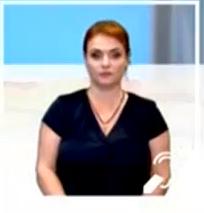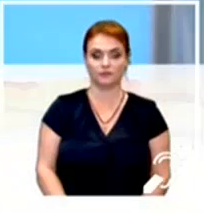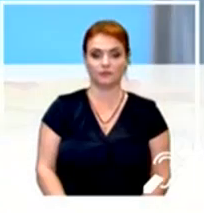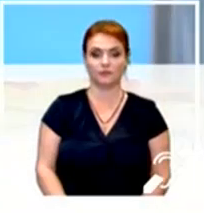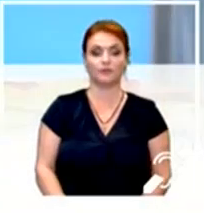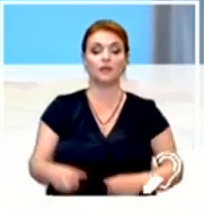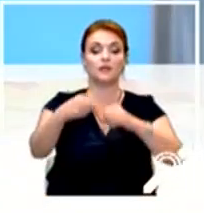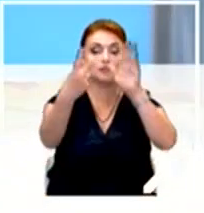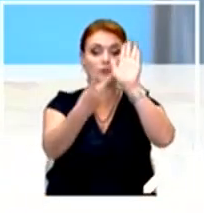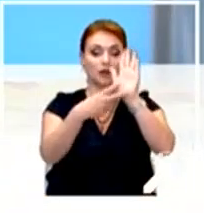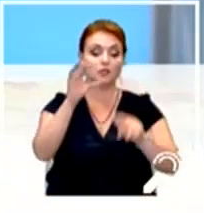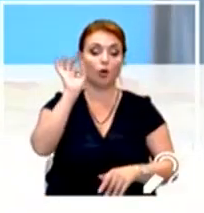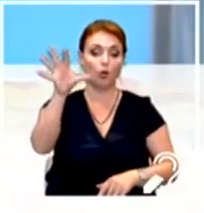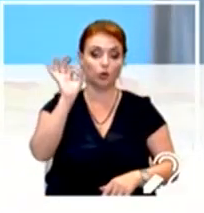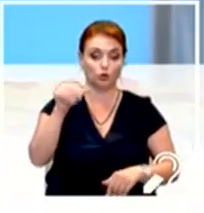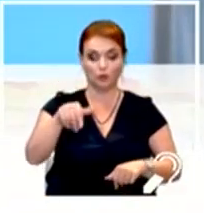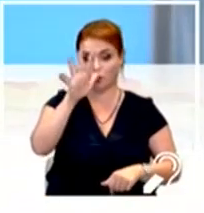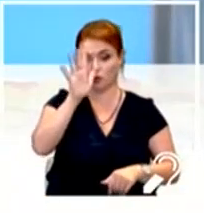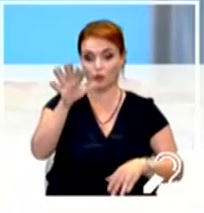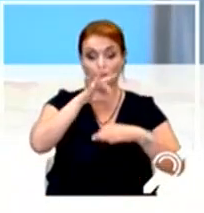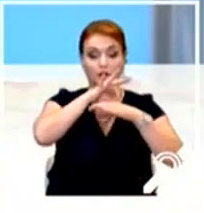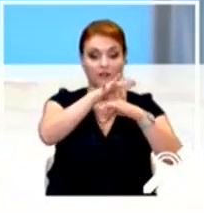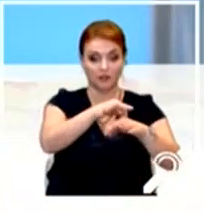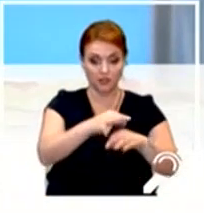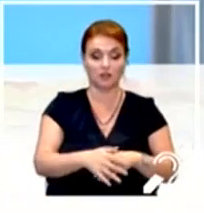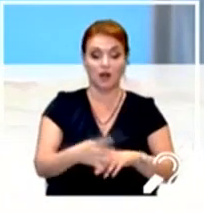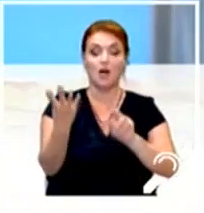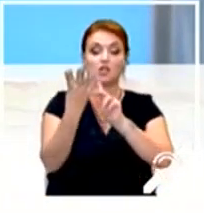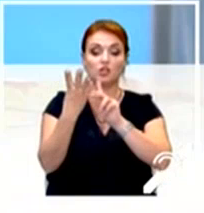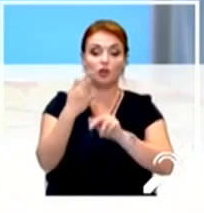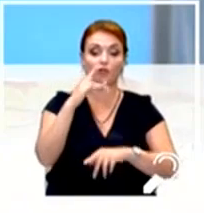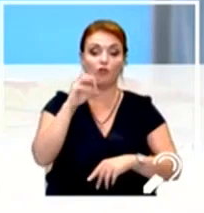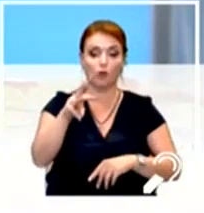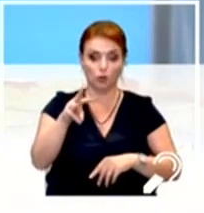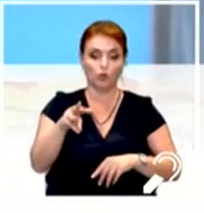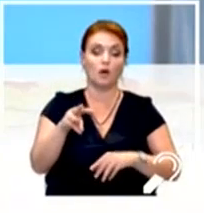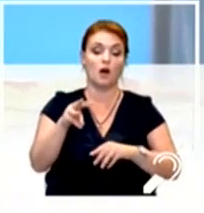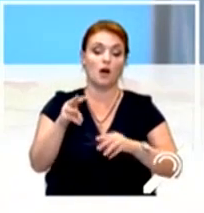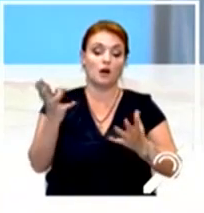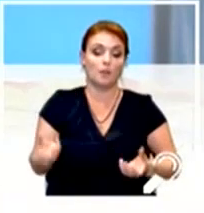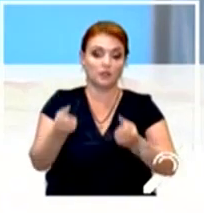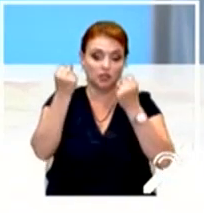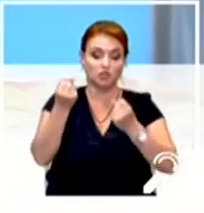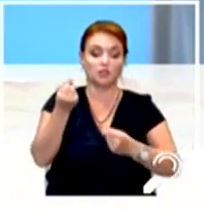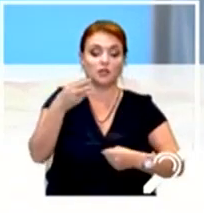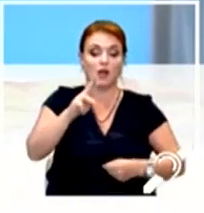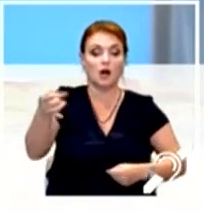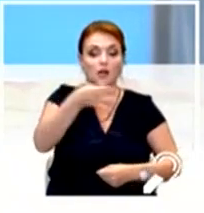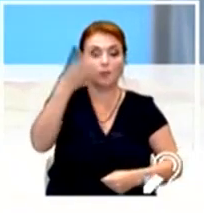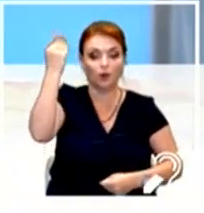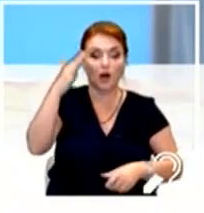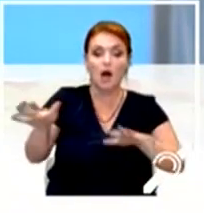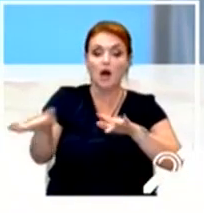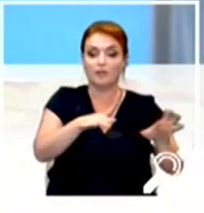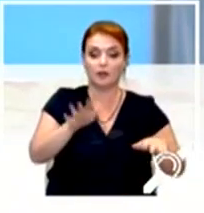În 17 octombrie, Chișinăul va fi gazda celei de-a patra platforme de sprijin pentru Republica Moldova. La eveniment vor